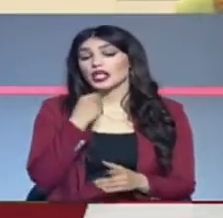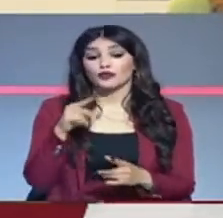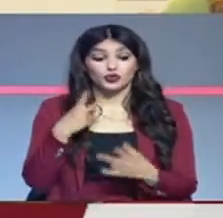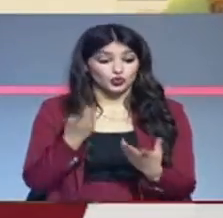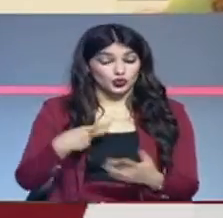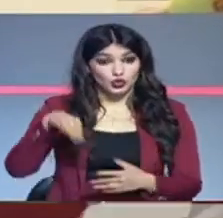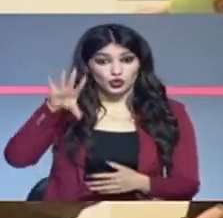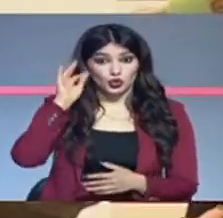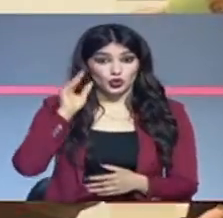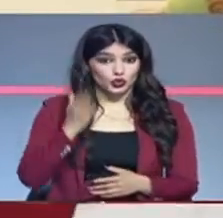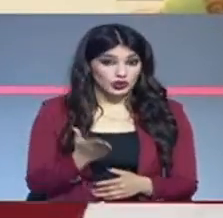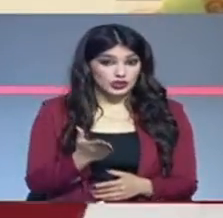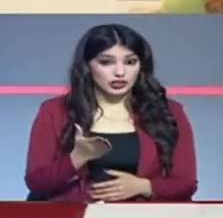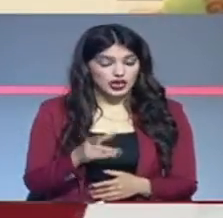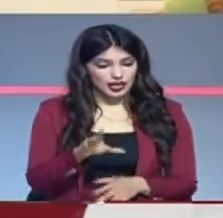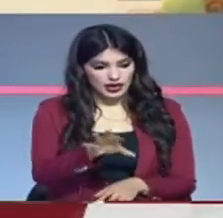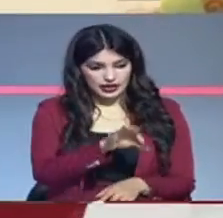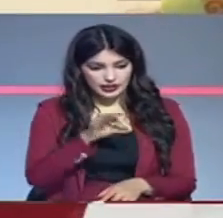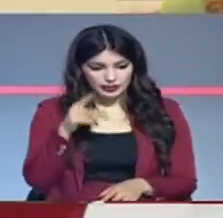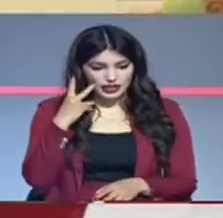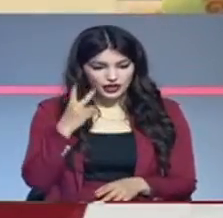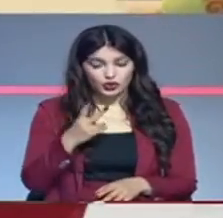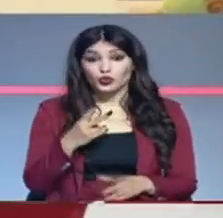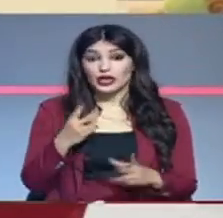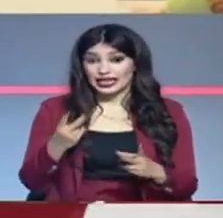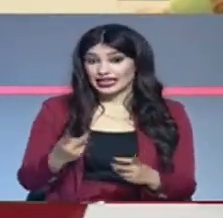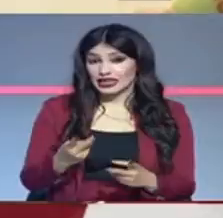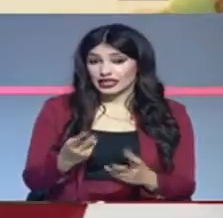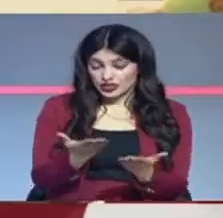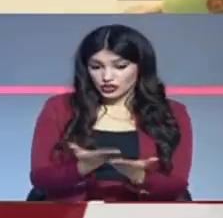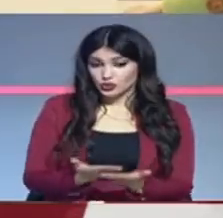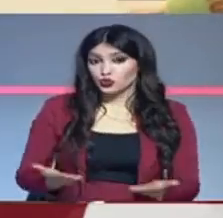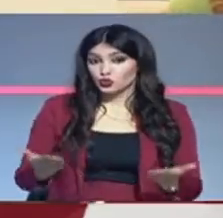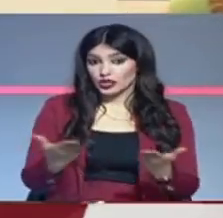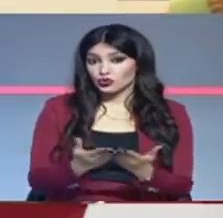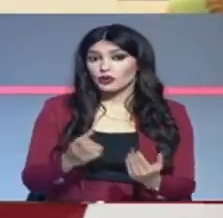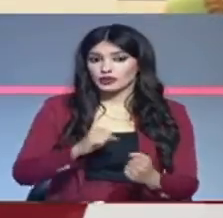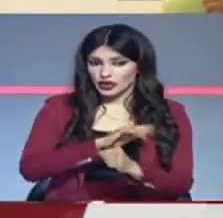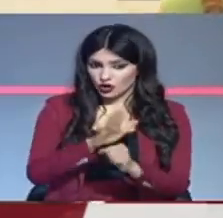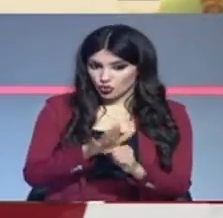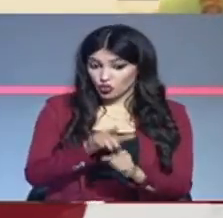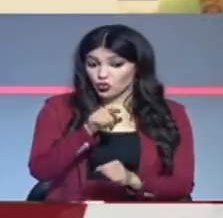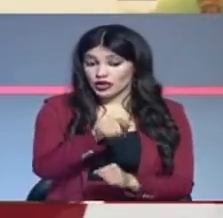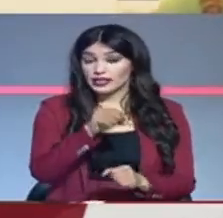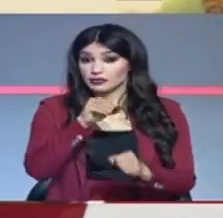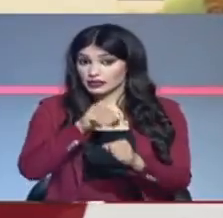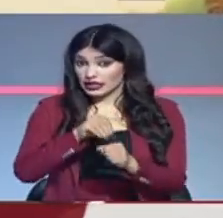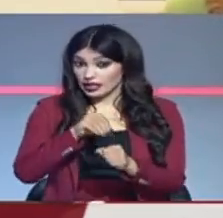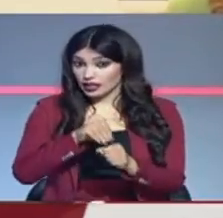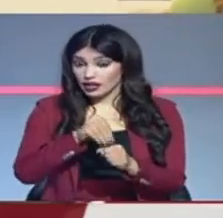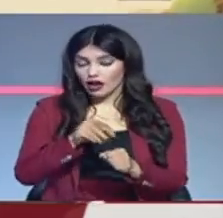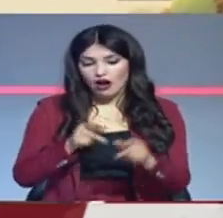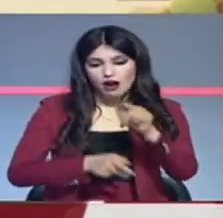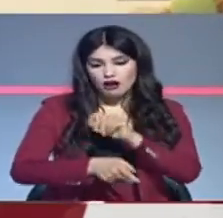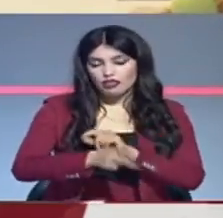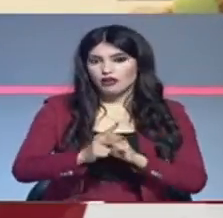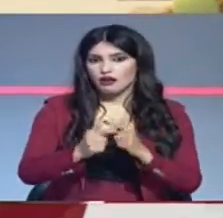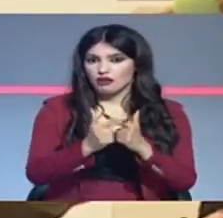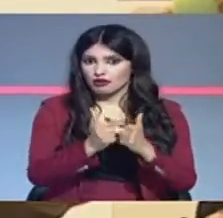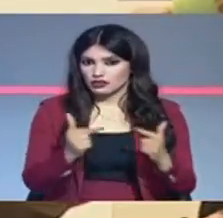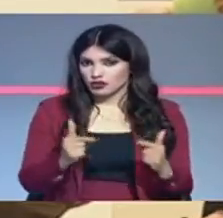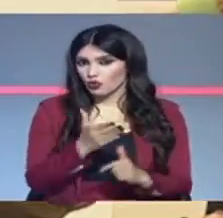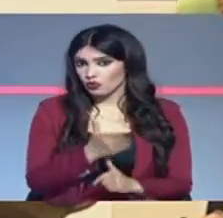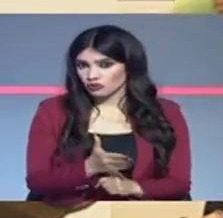لازم ناخذها المنعرج هذا والاقتصاد ان يكون اكثر تنوع ما عندها